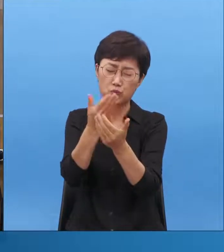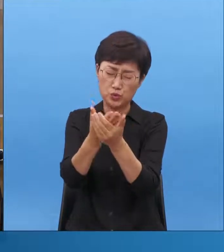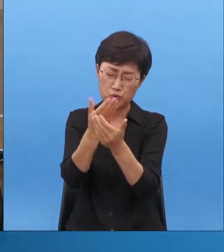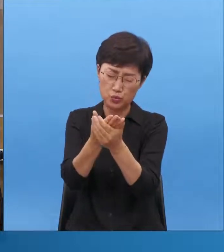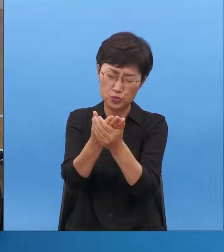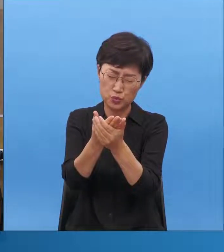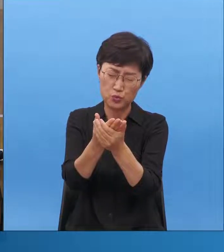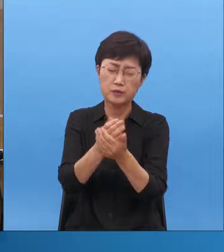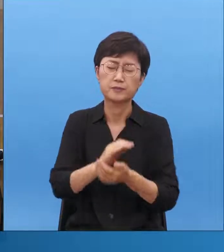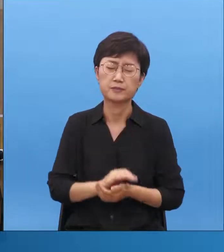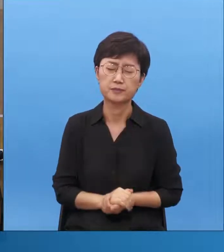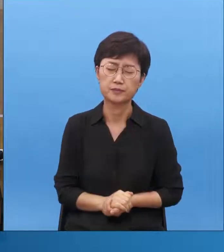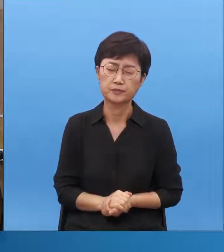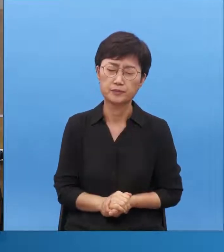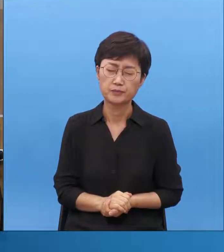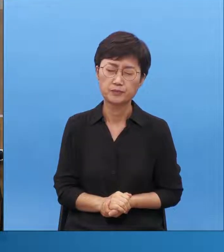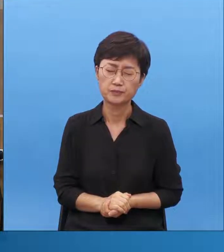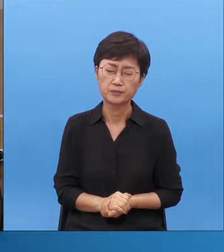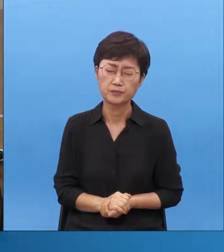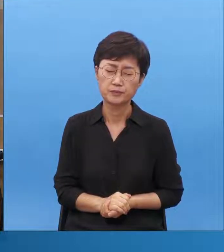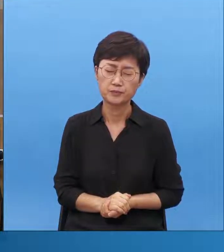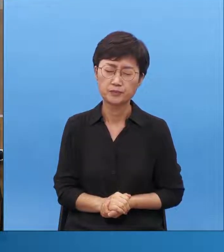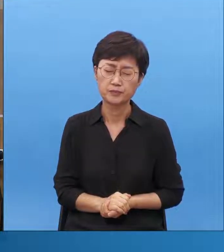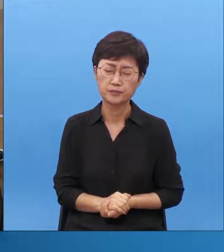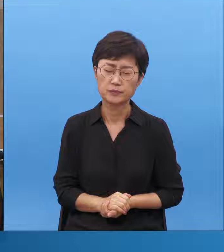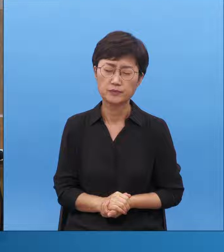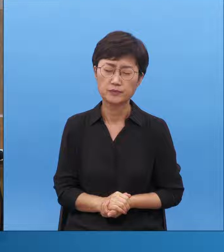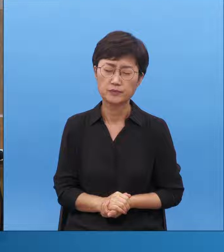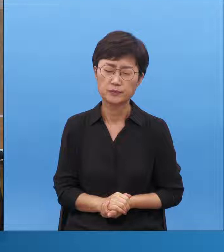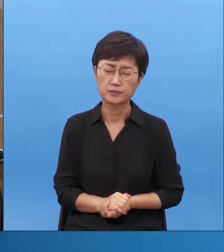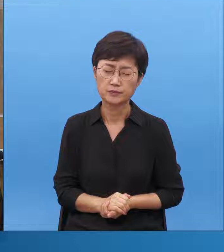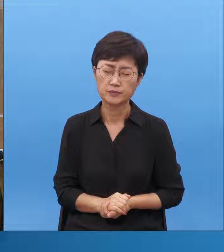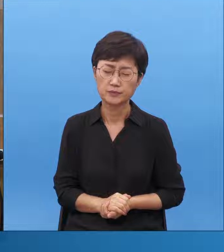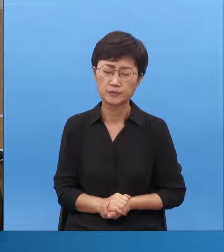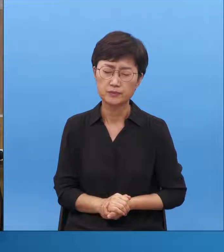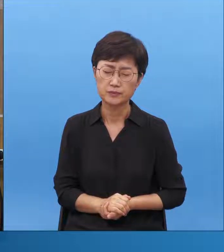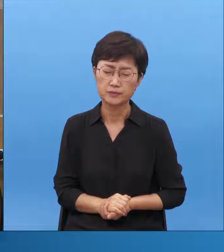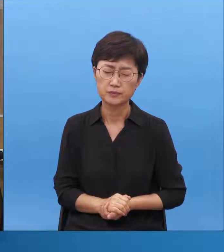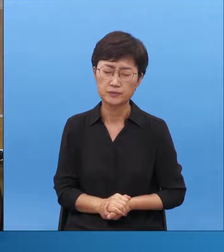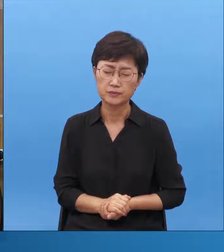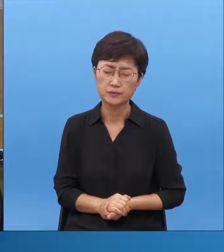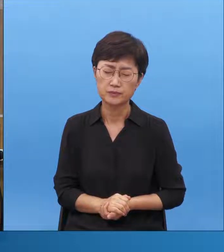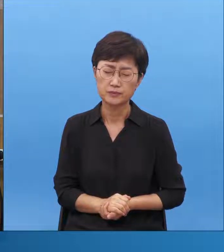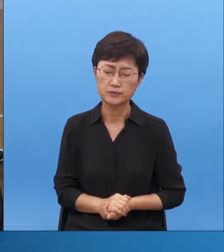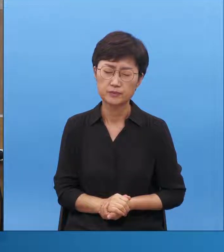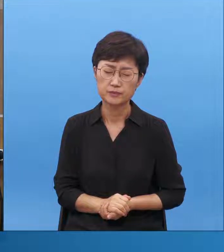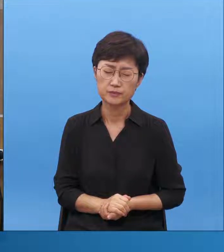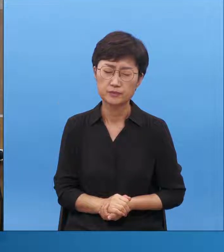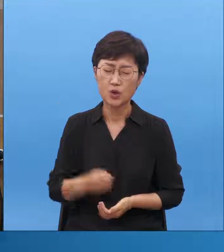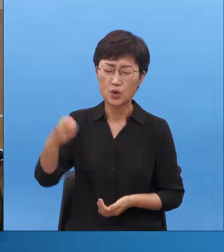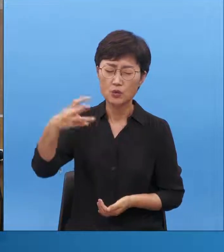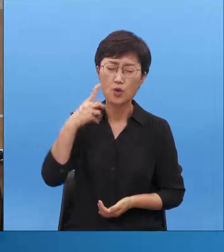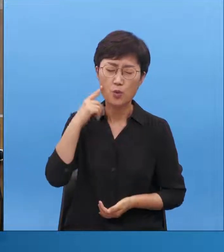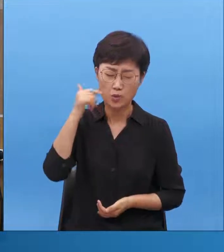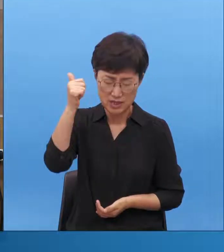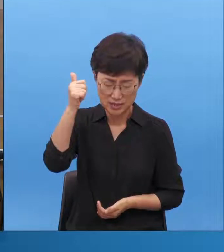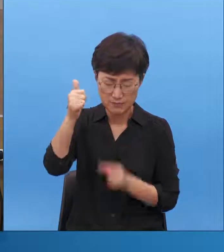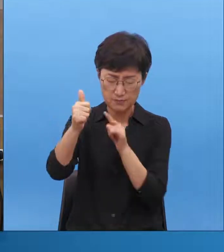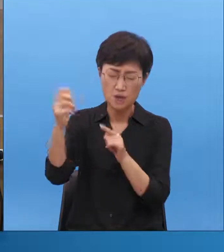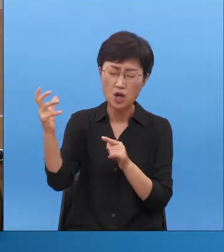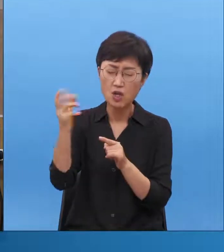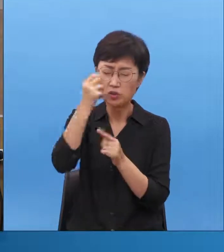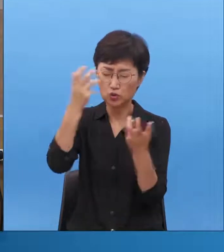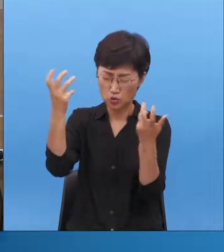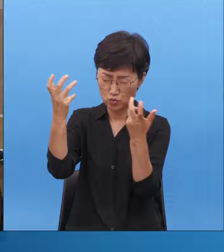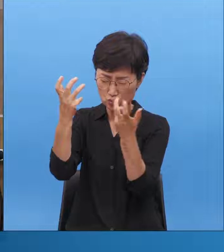earth. Grant us this blessing of meeting with the 70 disciples, and may the kingdom of God come upon the World Remnant Conference. 유광수 목사님에게 성령으로